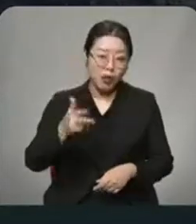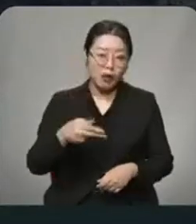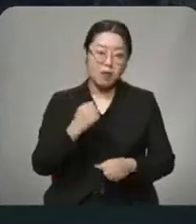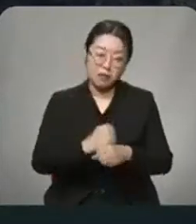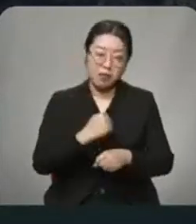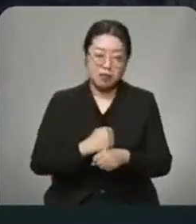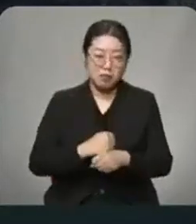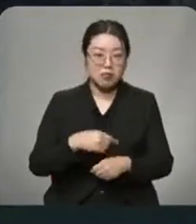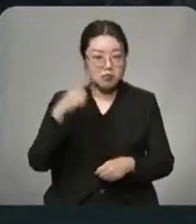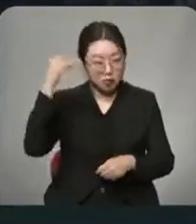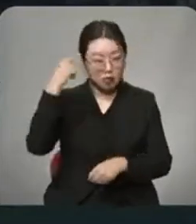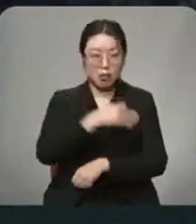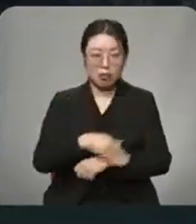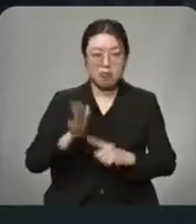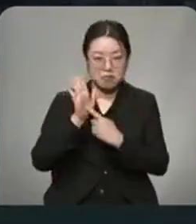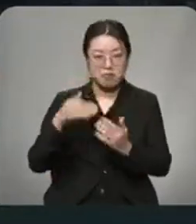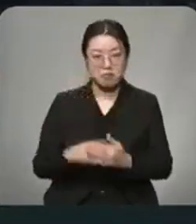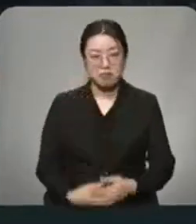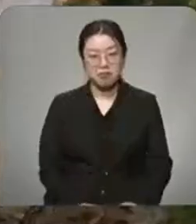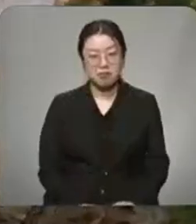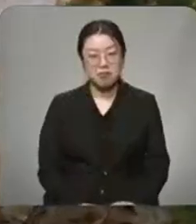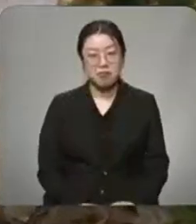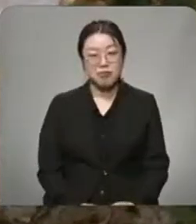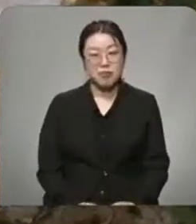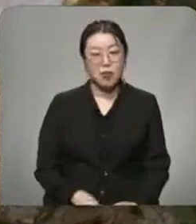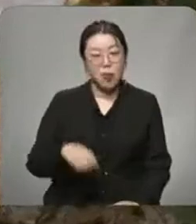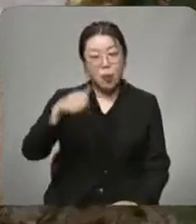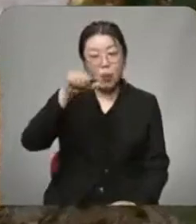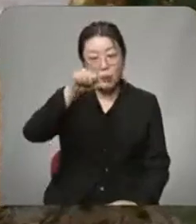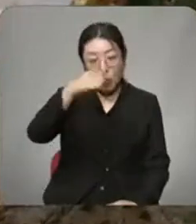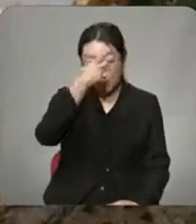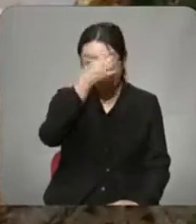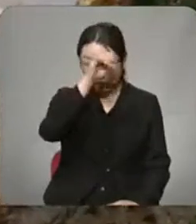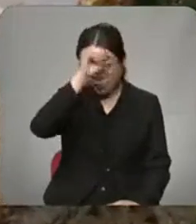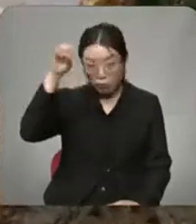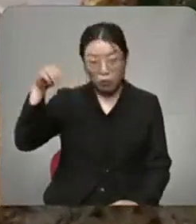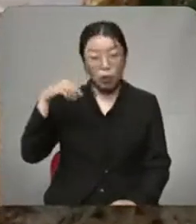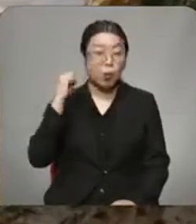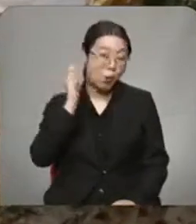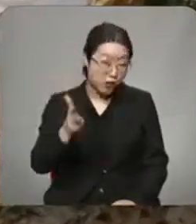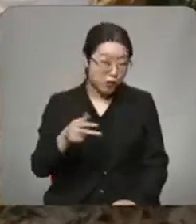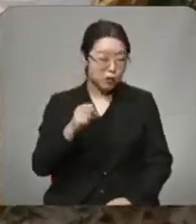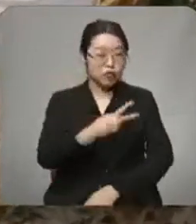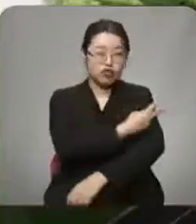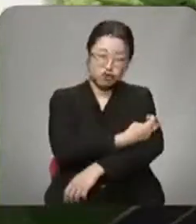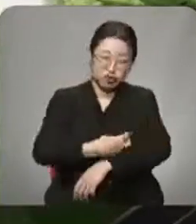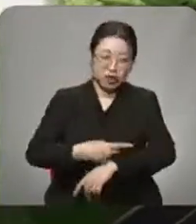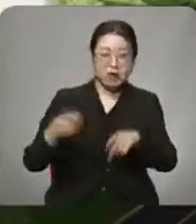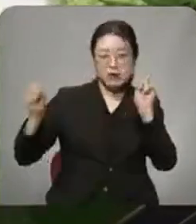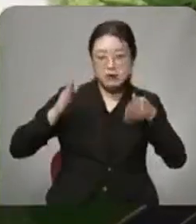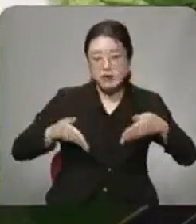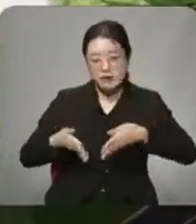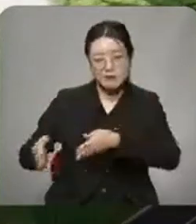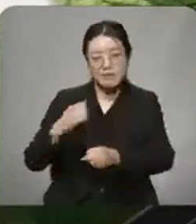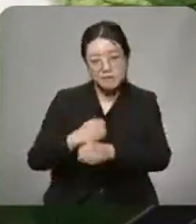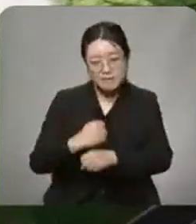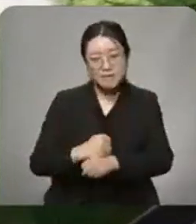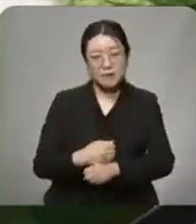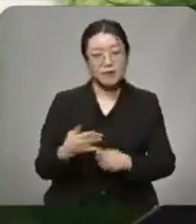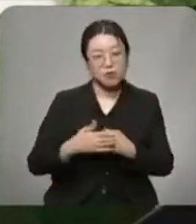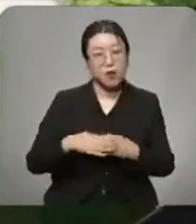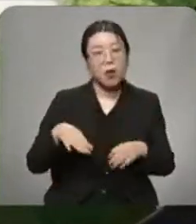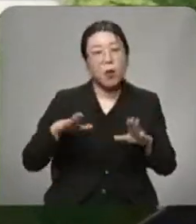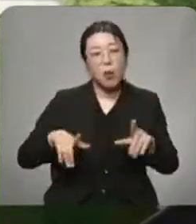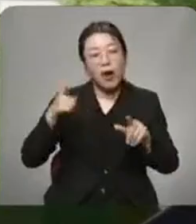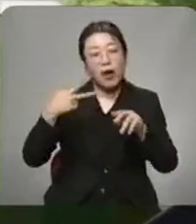유원지를 조성하기로 했습니다. 170실 규모의 5성급 호텔과 수영장, 산책로 등이 들어설 예정으로 이르면